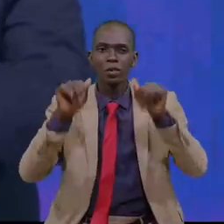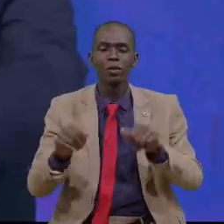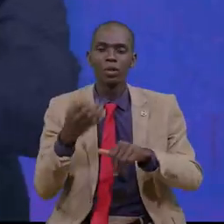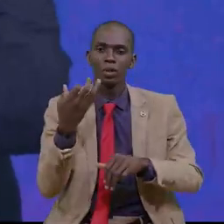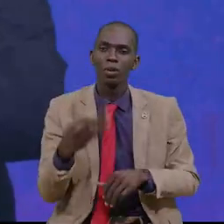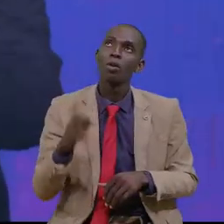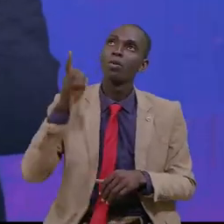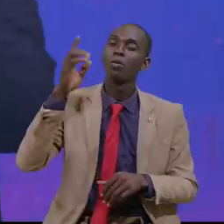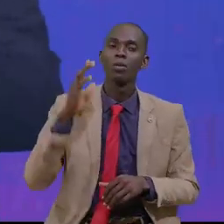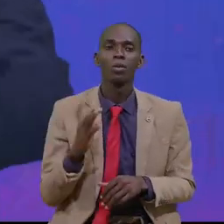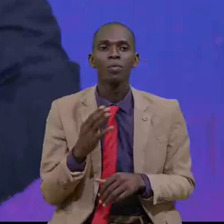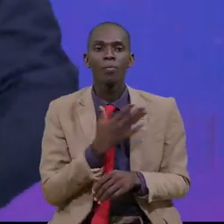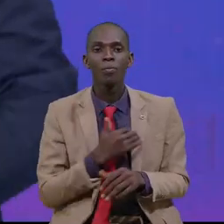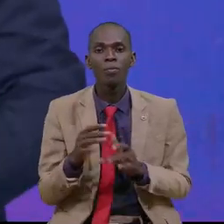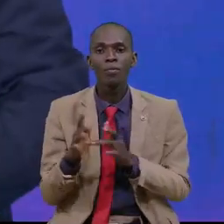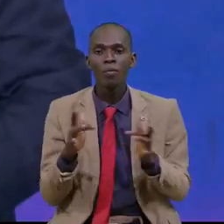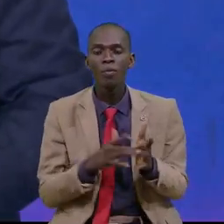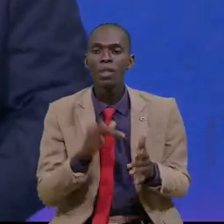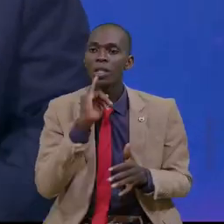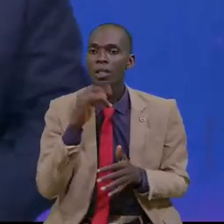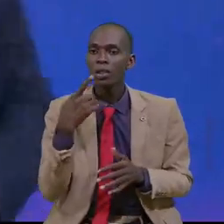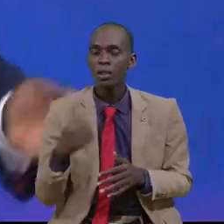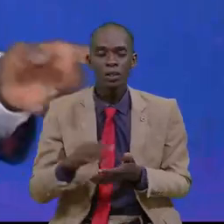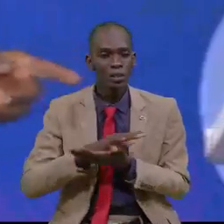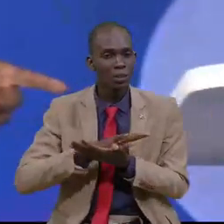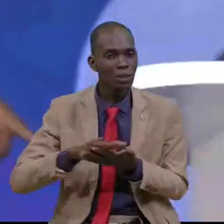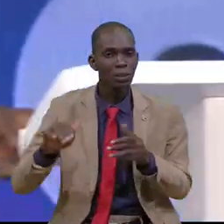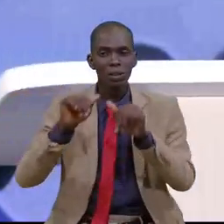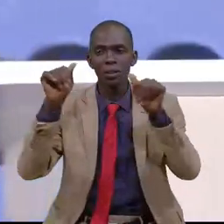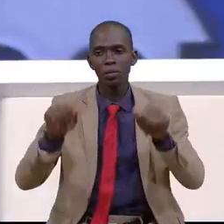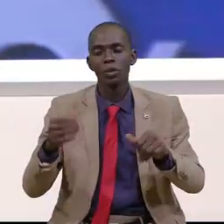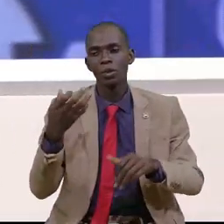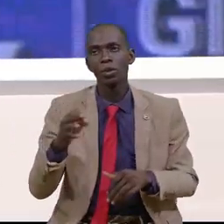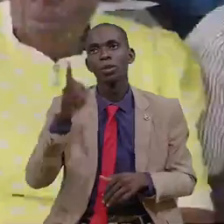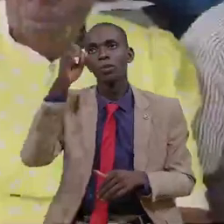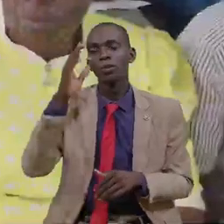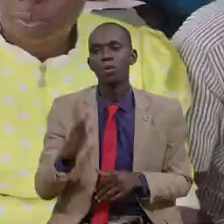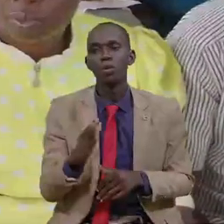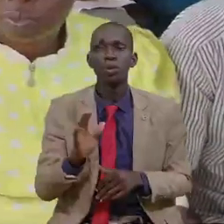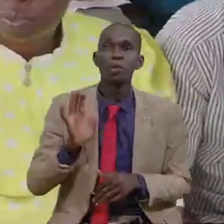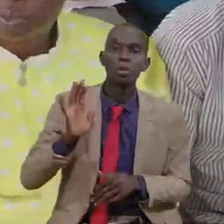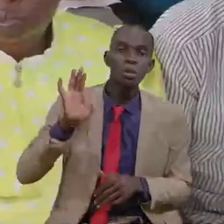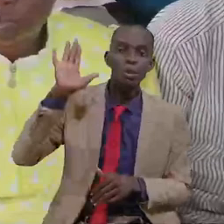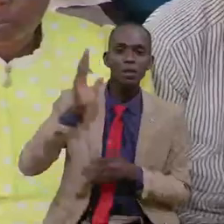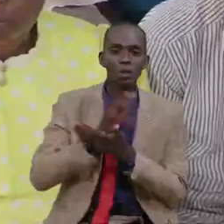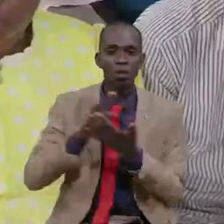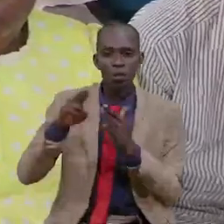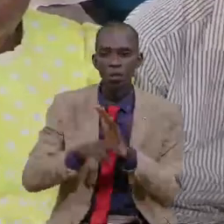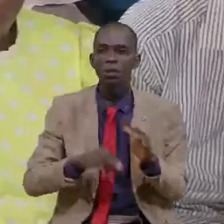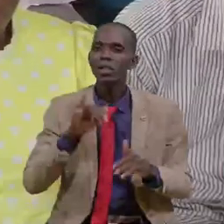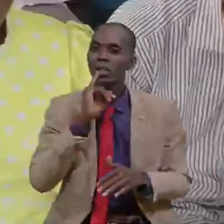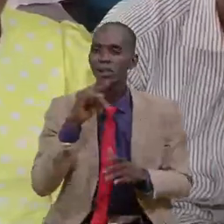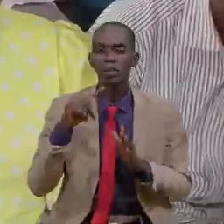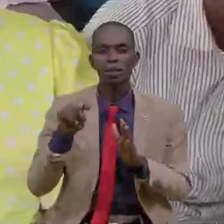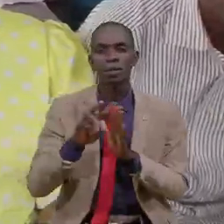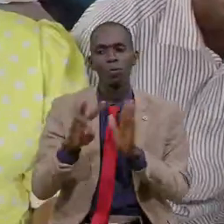Oui, parce qu'il l'a fait. Et Jésus-Christ est l'expression de la volonté de Dieu. Est-ce que la sainteté est la volonté de Dieu